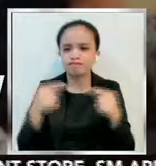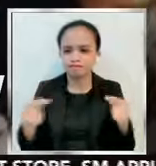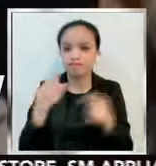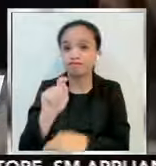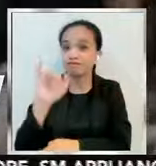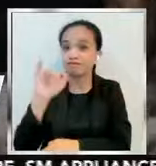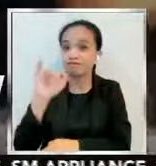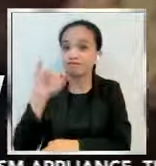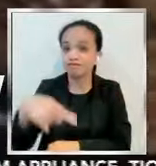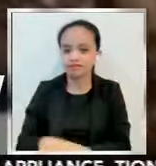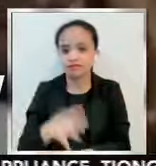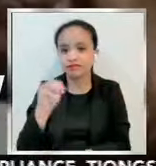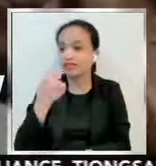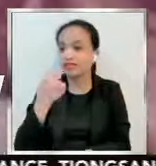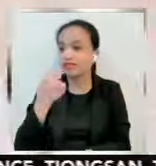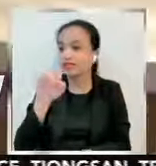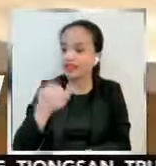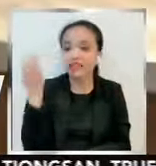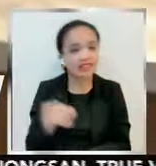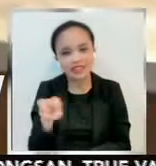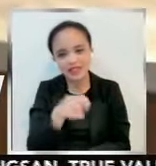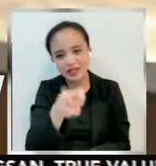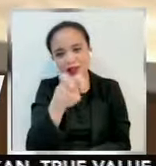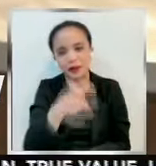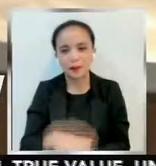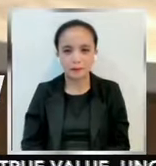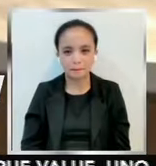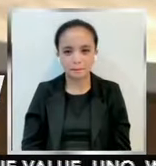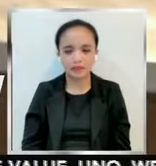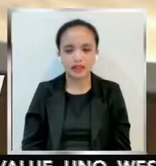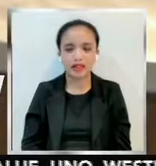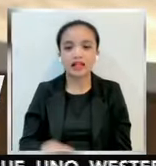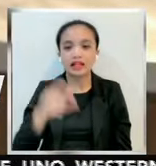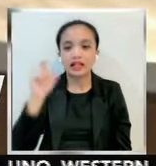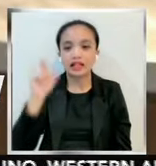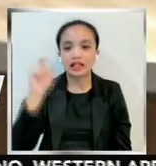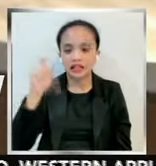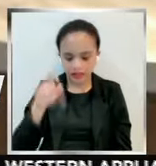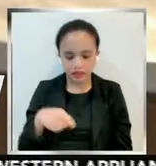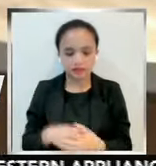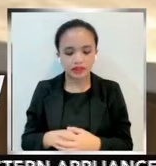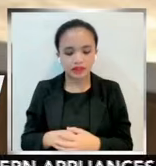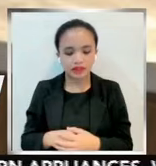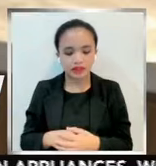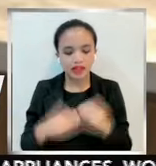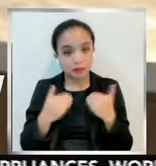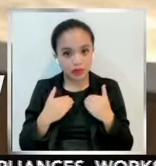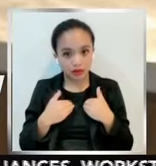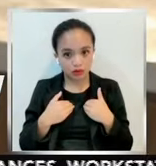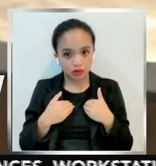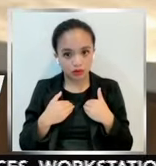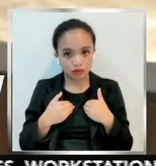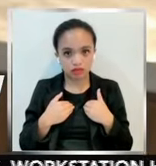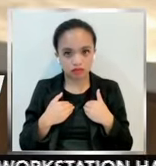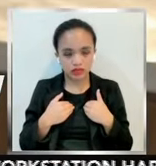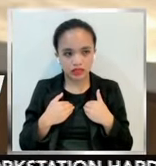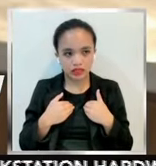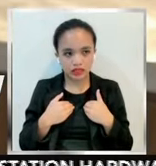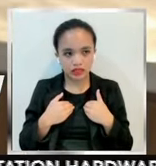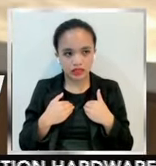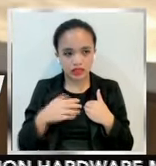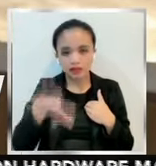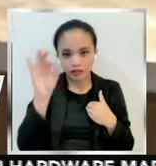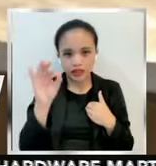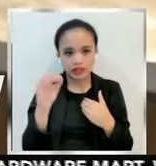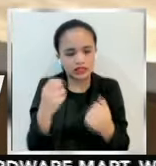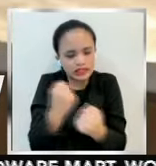Explorer! Kailangan may mahanap kang mahal na mahal mo about the character. Kasi